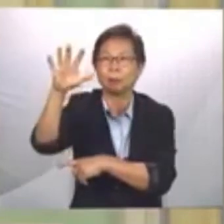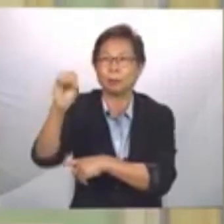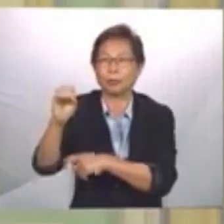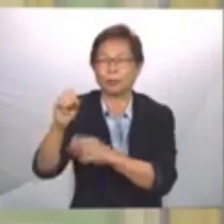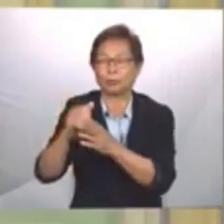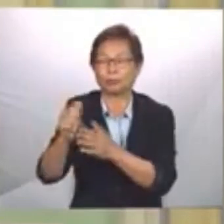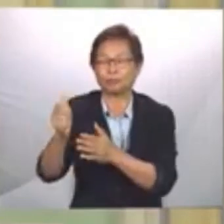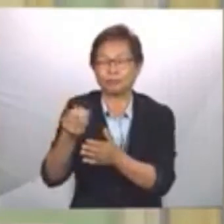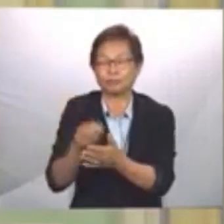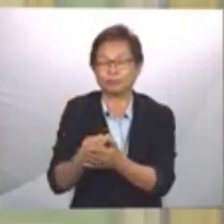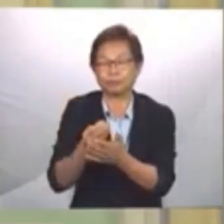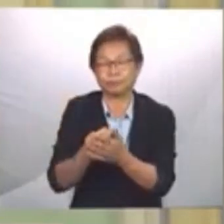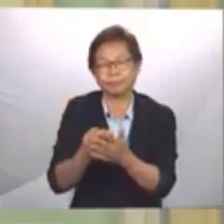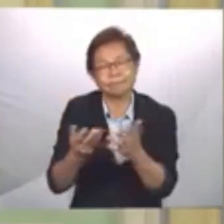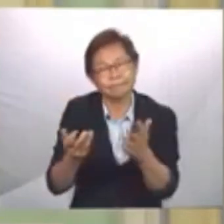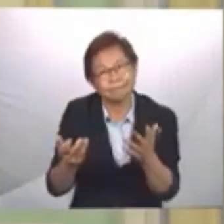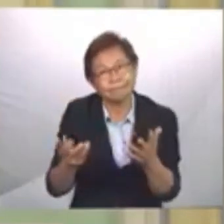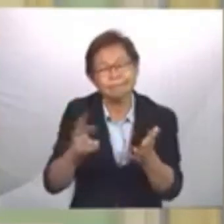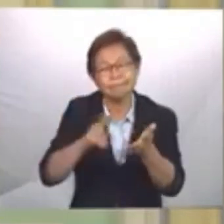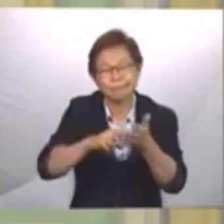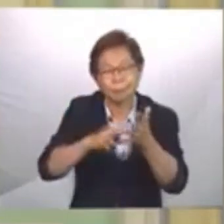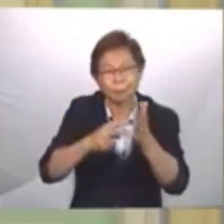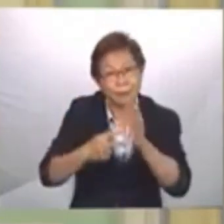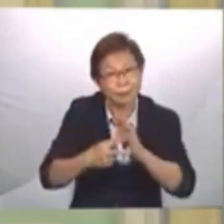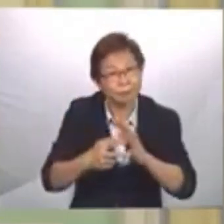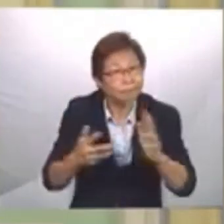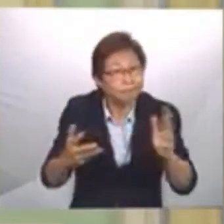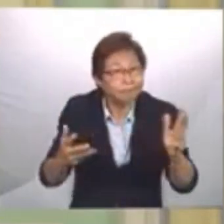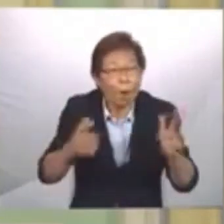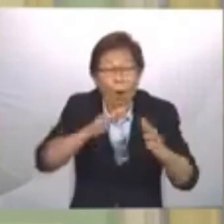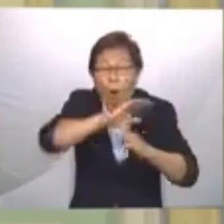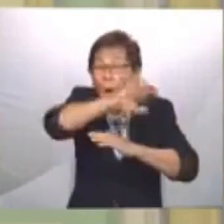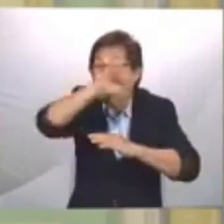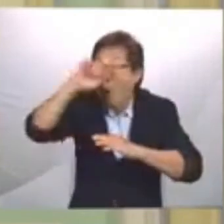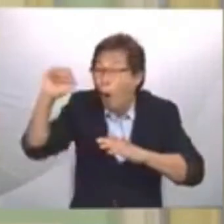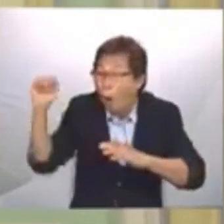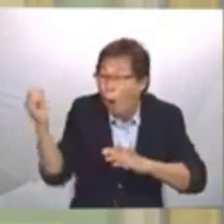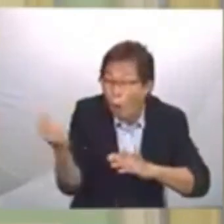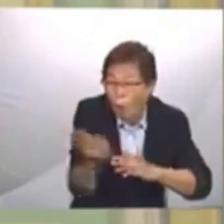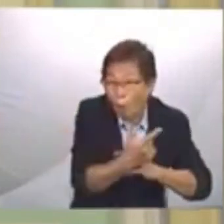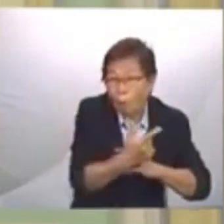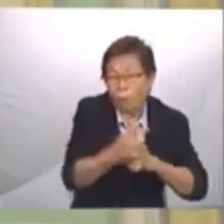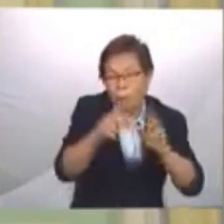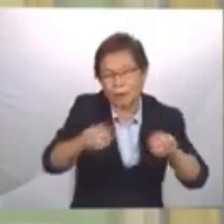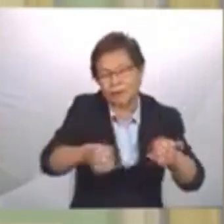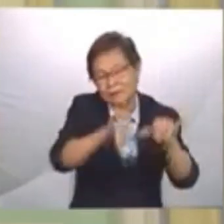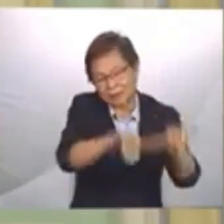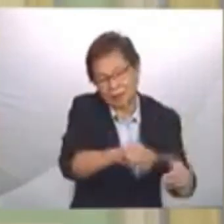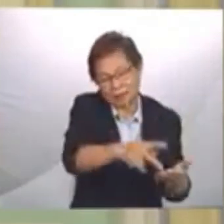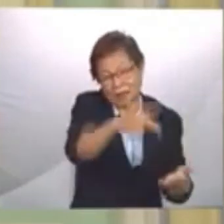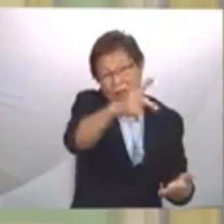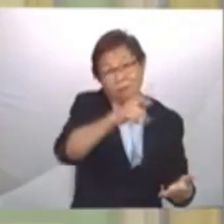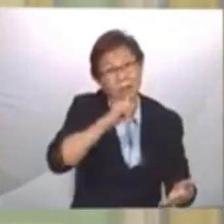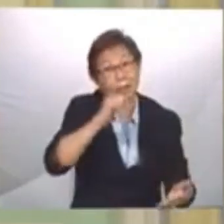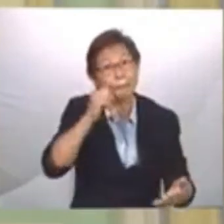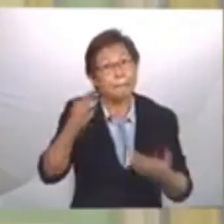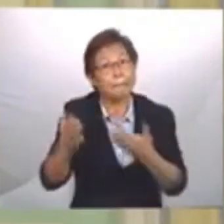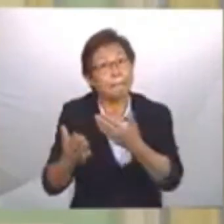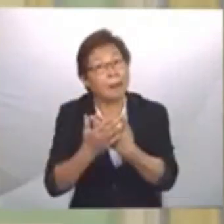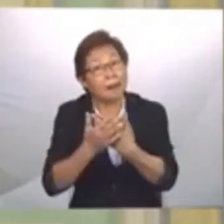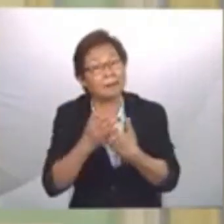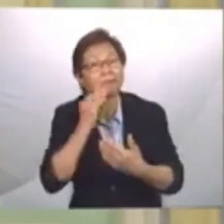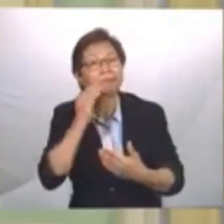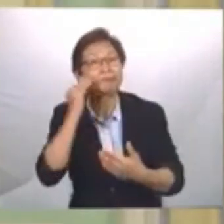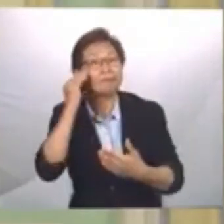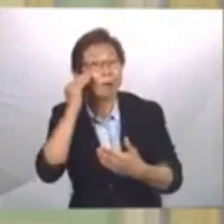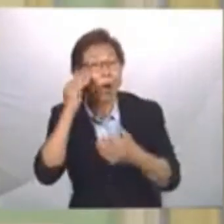RM12,297,450. Jadi bermakna semua pelajar yang tinggal di kolej yang tidak pulang ke kampung, sama ada